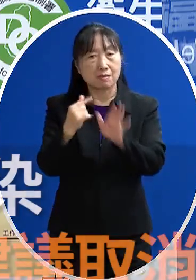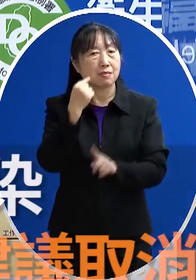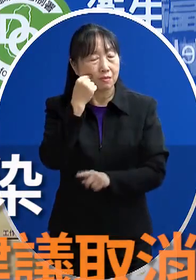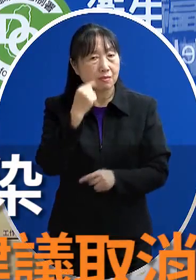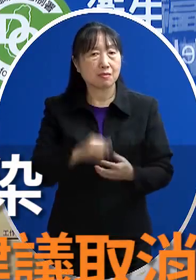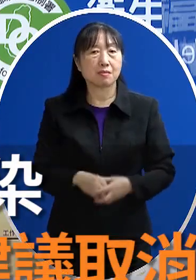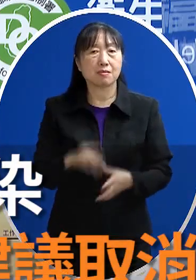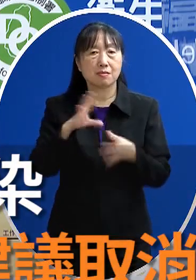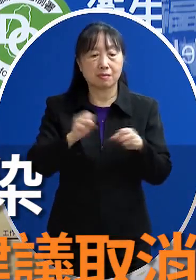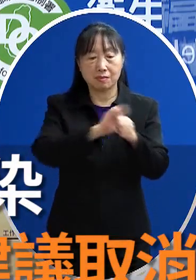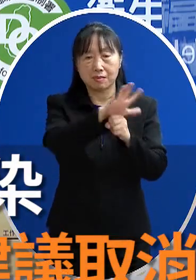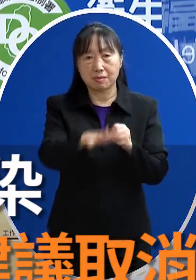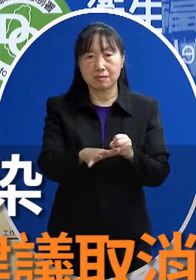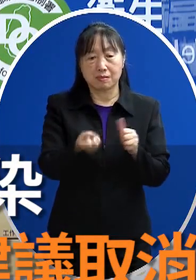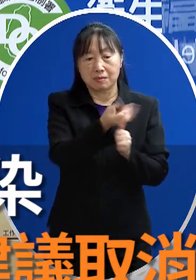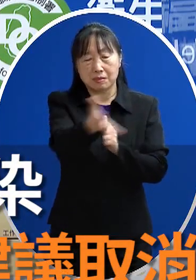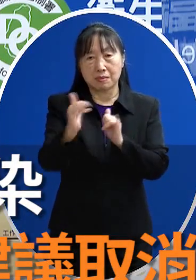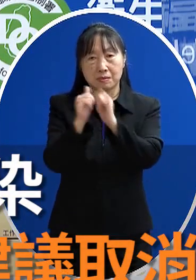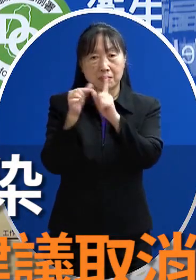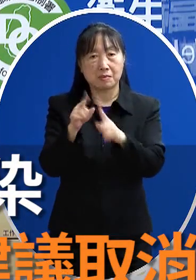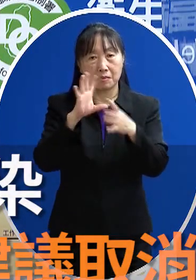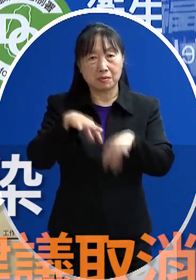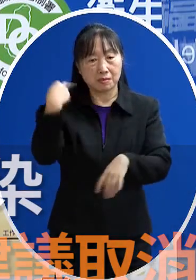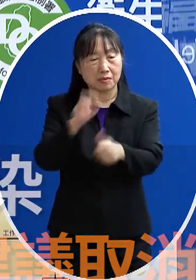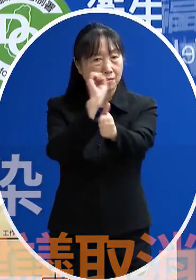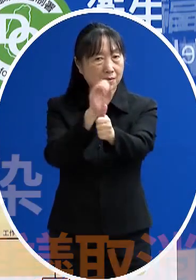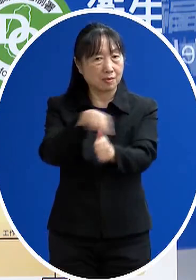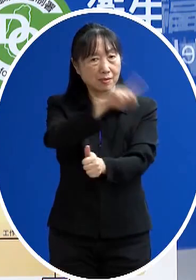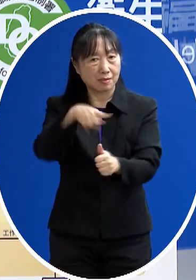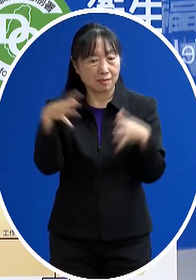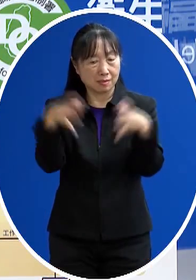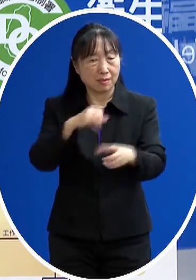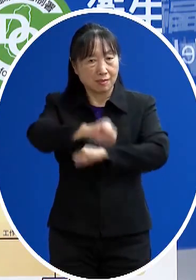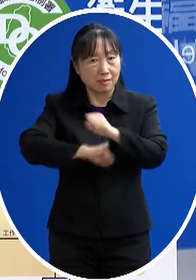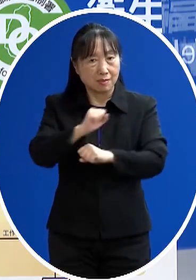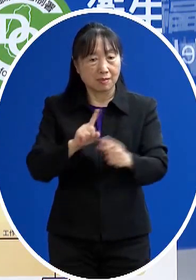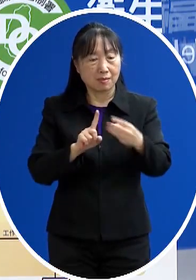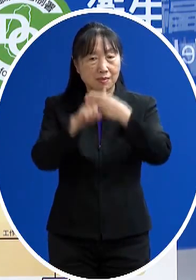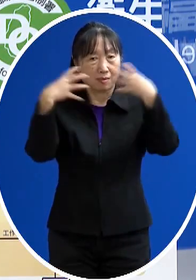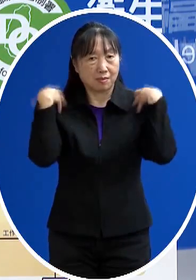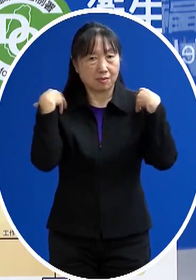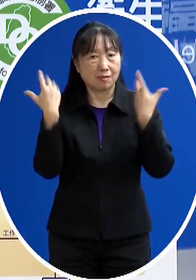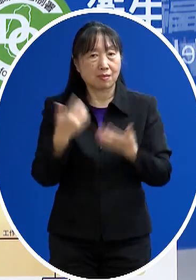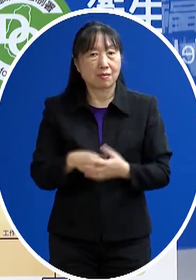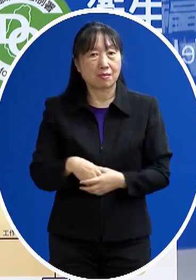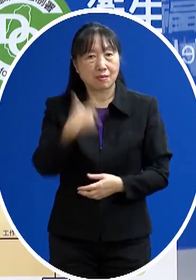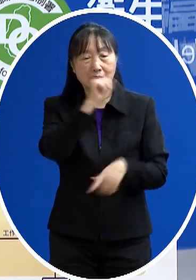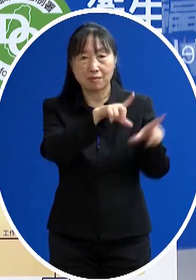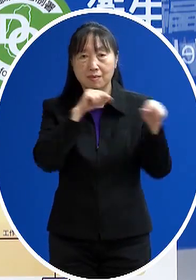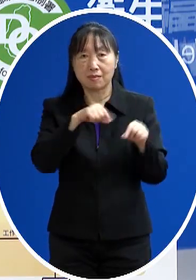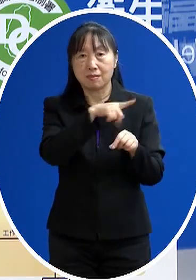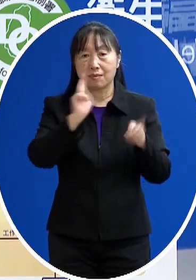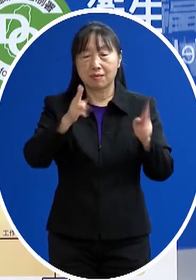会防范 COVID-19 社区感染的风险，再次提醒集会活动之主办单位应依循指挥中